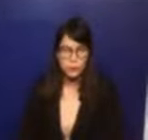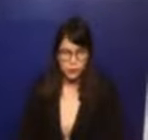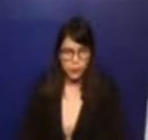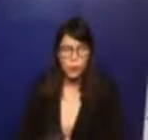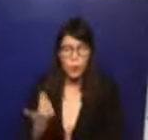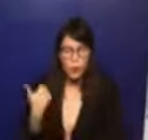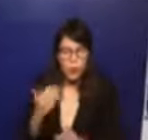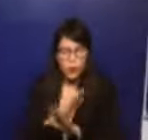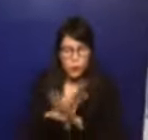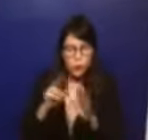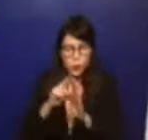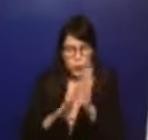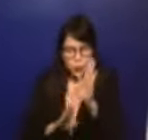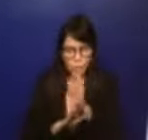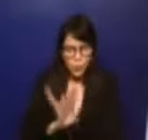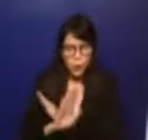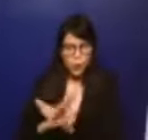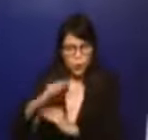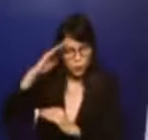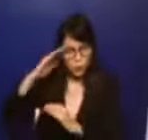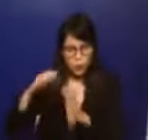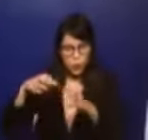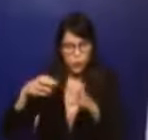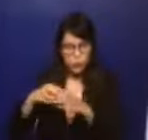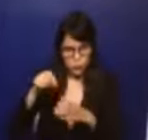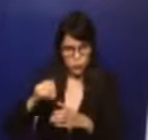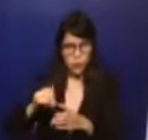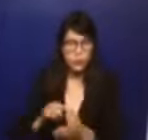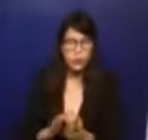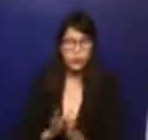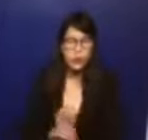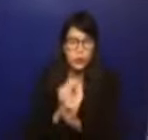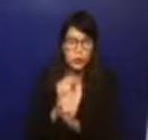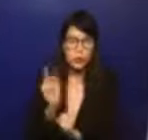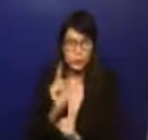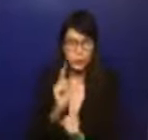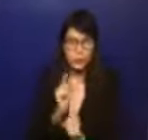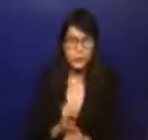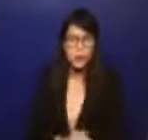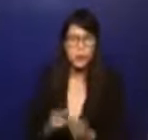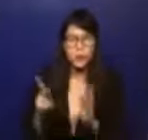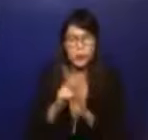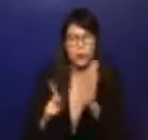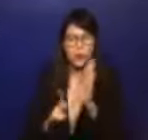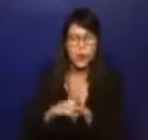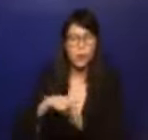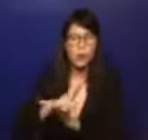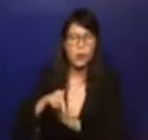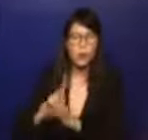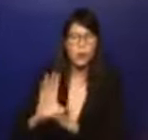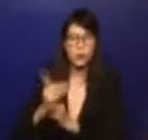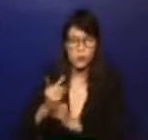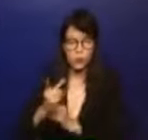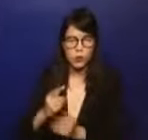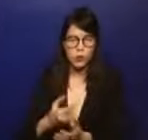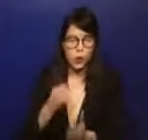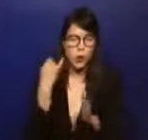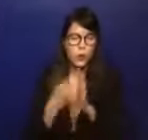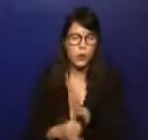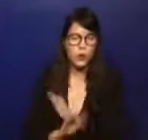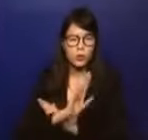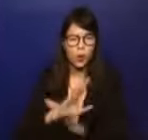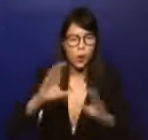การยกเว้นตามระเบียบกองทัพสรุปแล้วนะคะกฎหมายปปช.ความผิดของพลเ